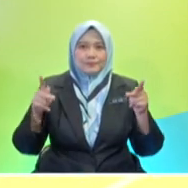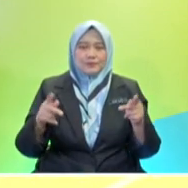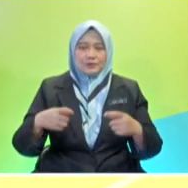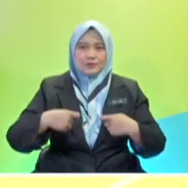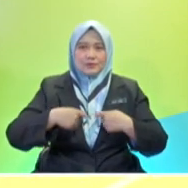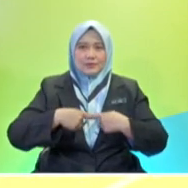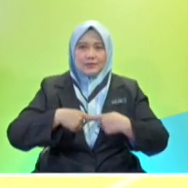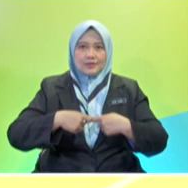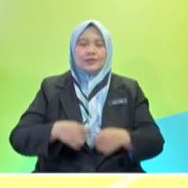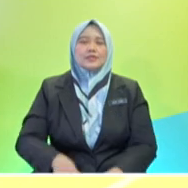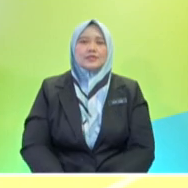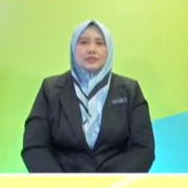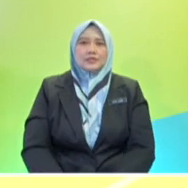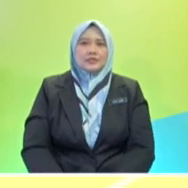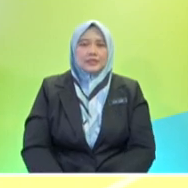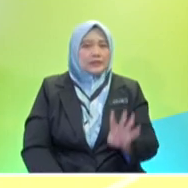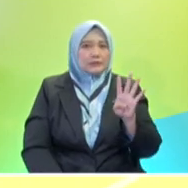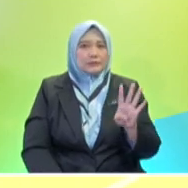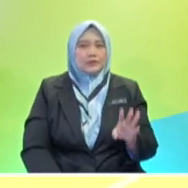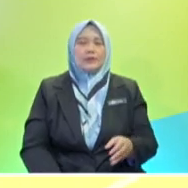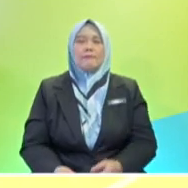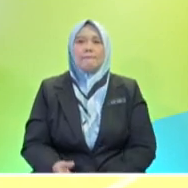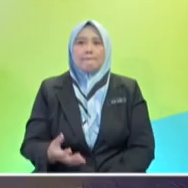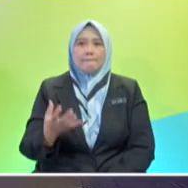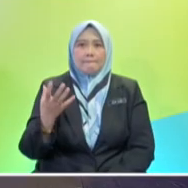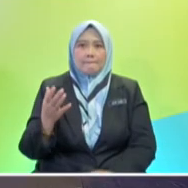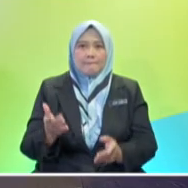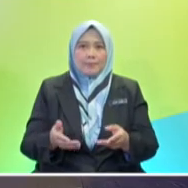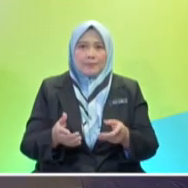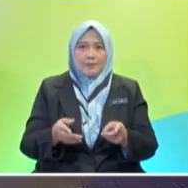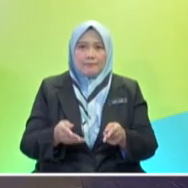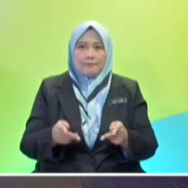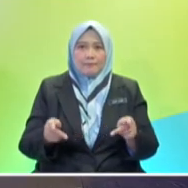Pinggan mangkuk. Pinggan mangkuk. Ya, itulah dia.